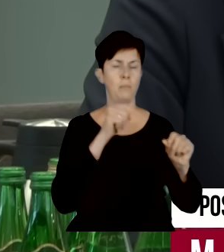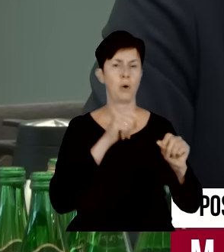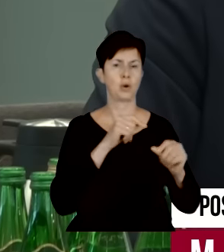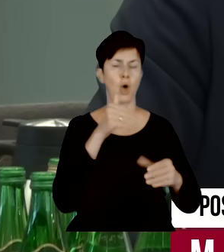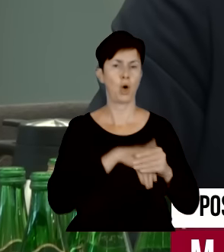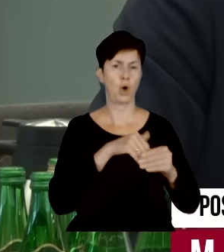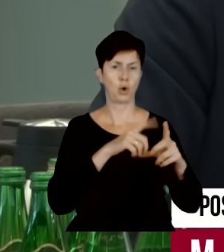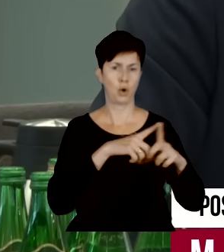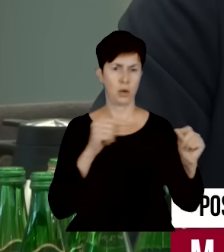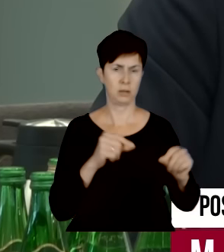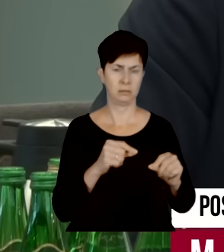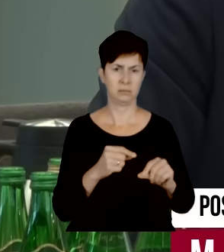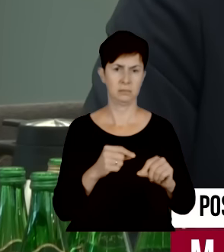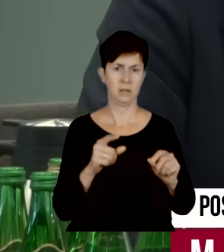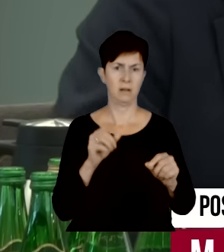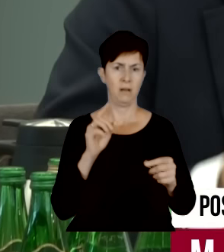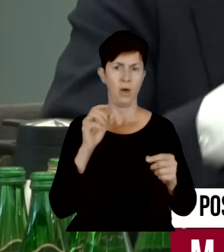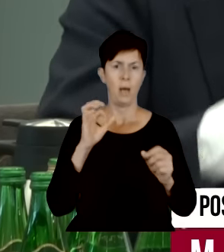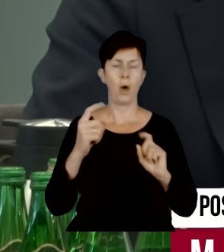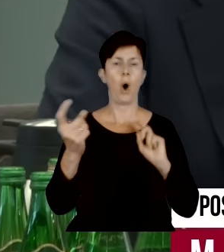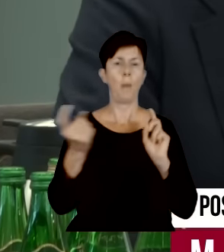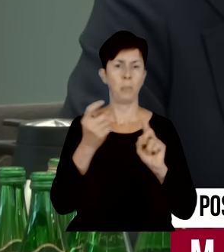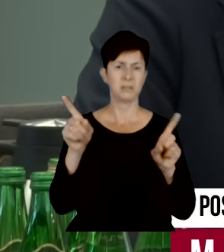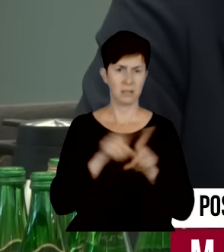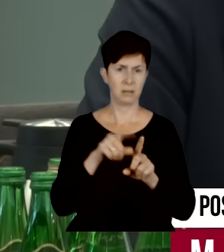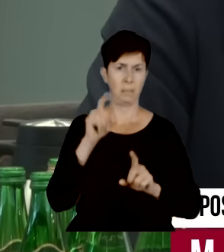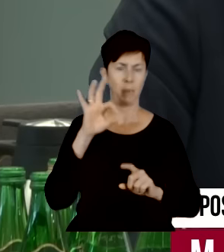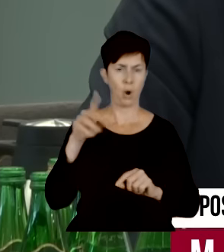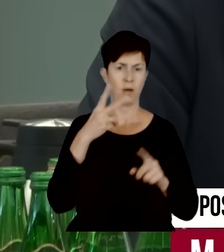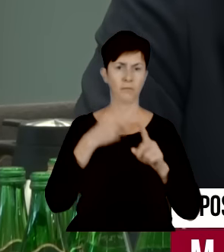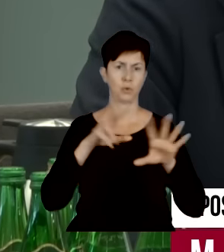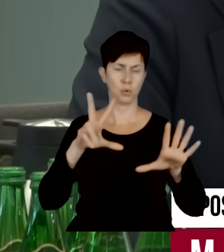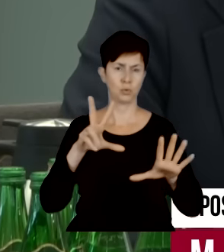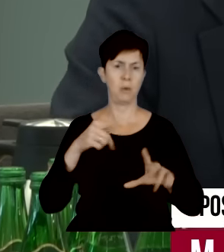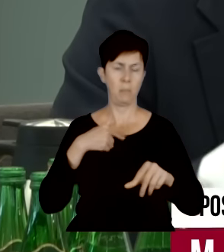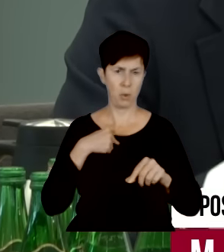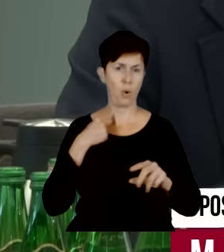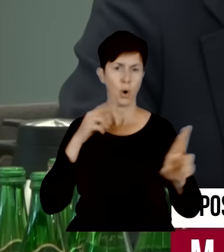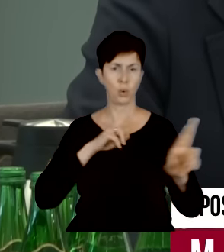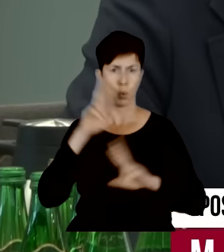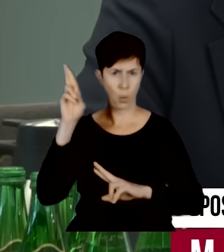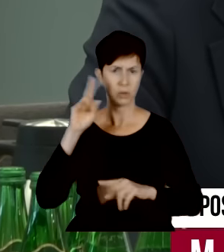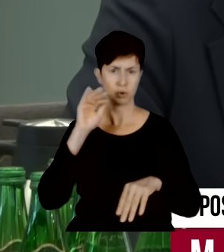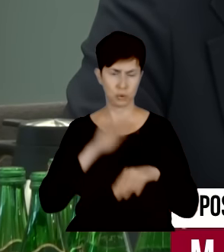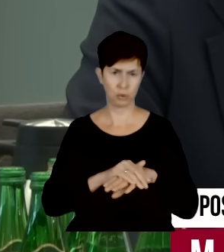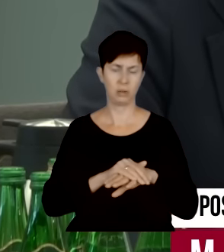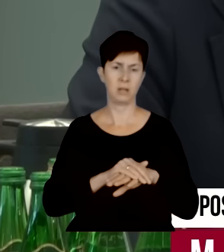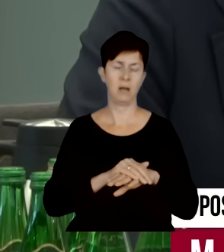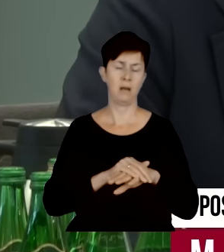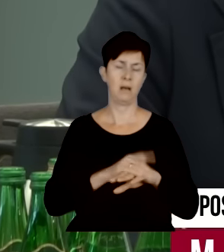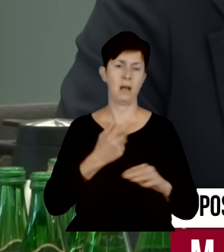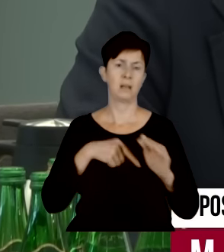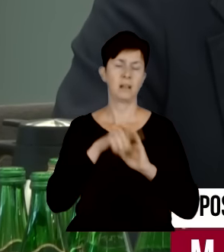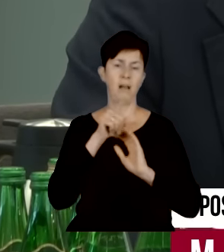łącznie z opozycją ówczesną z platformą obywatelską która 28 głosowała za wyborami korespondencyjnym dla 10 milionów osób